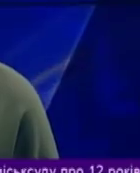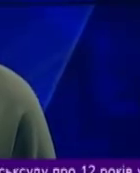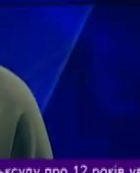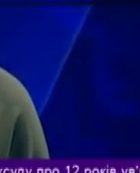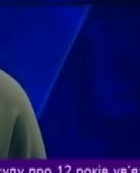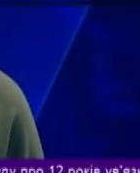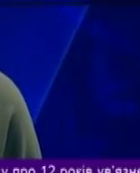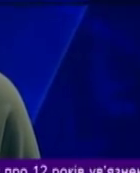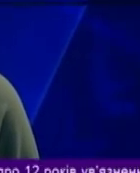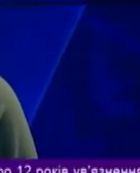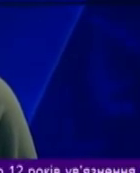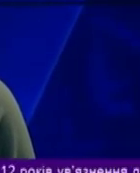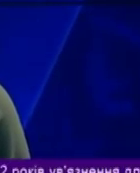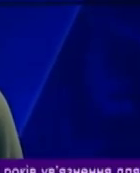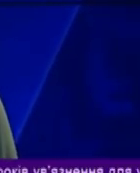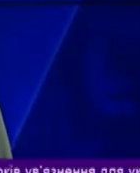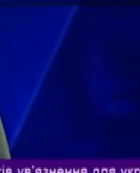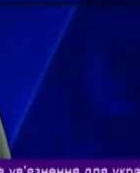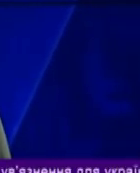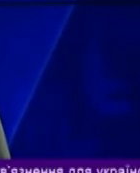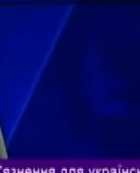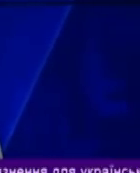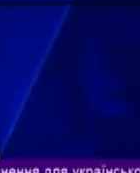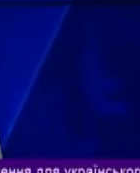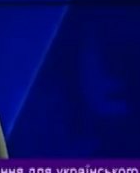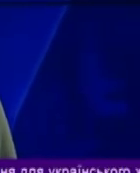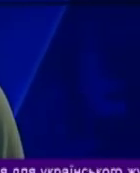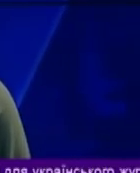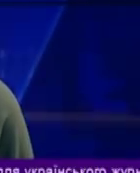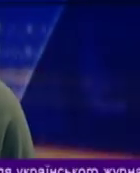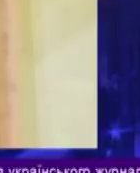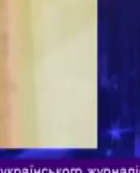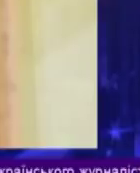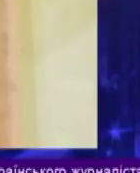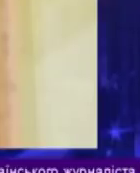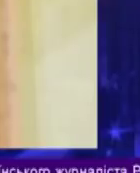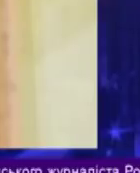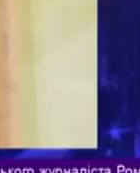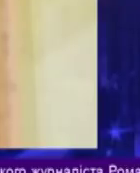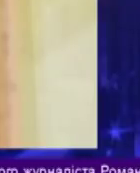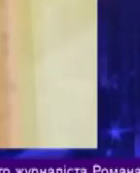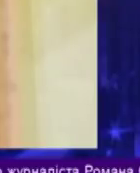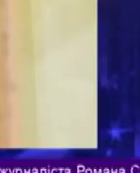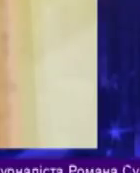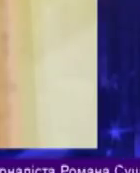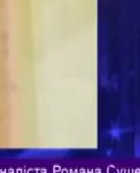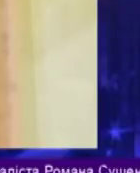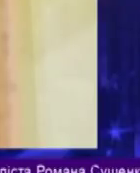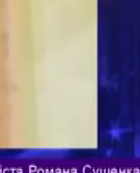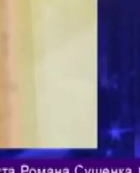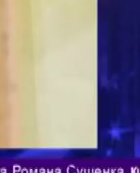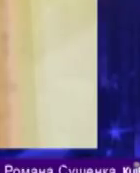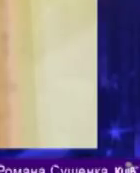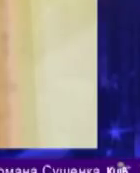Росії визнав законним вердикт Московського міського суду про 12 років ув'язнення для Романа Сущенка. Таким чином,